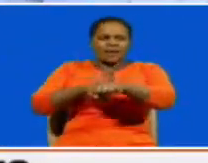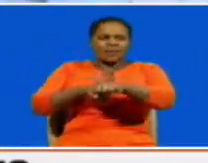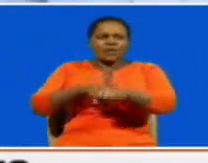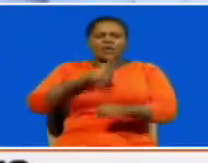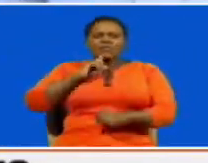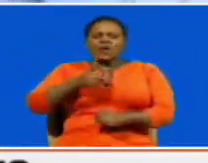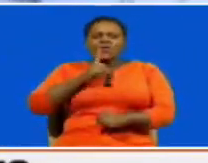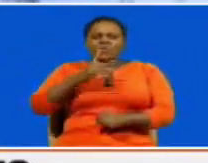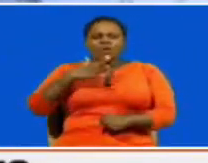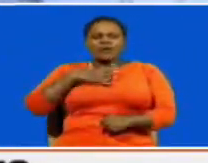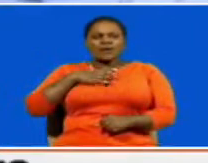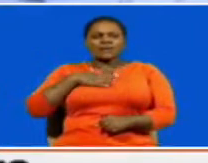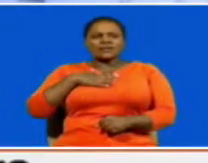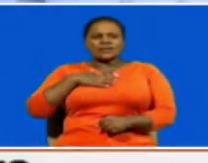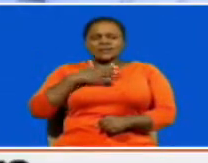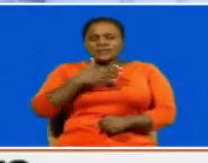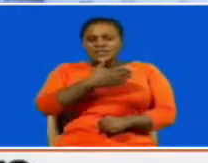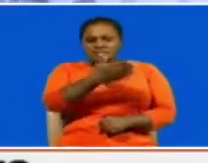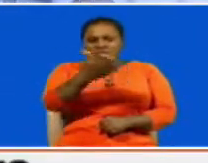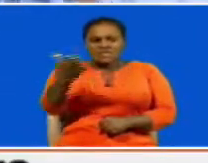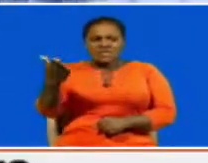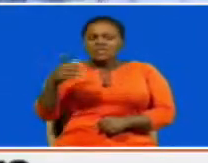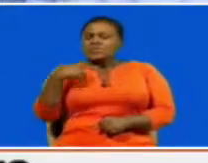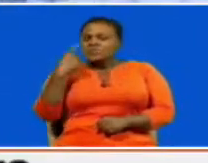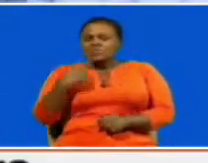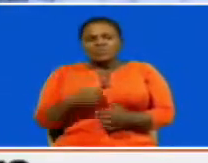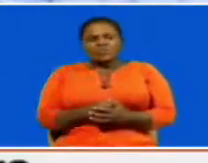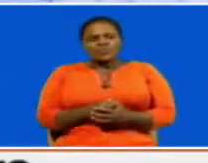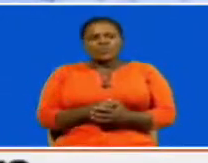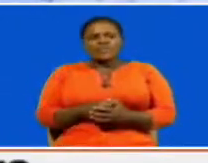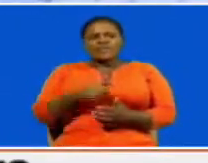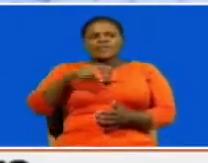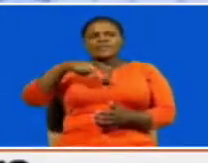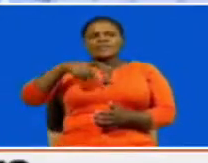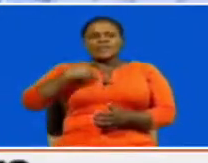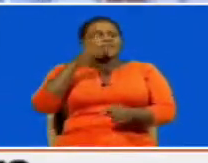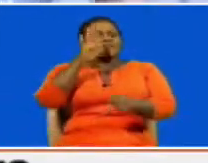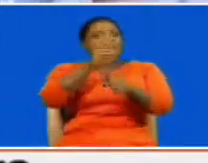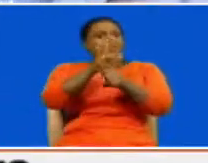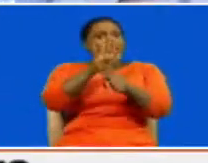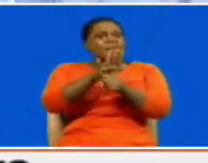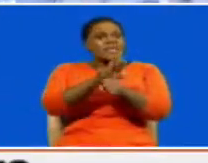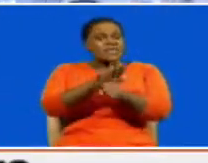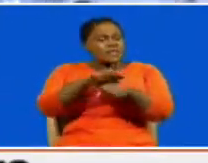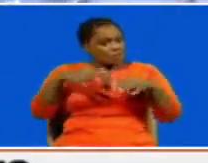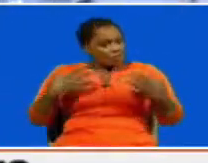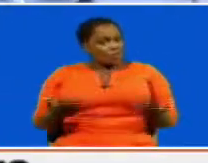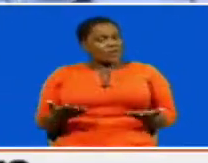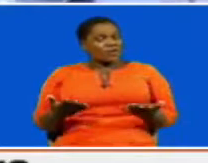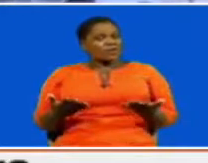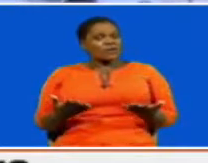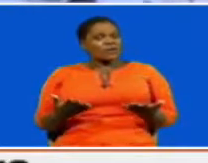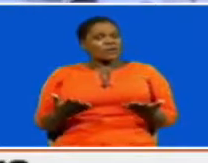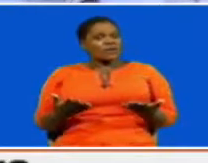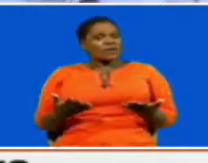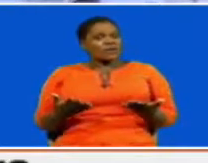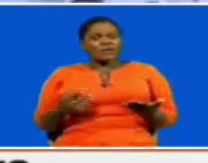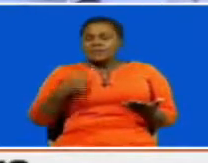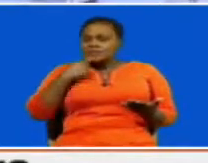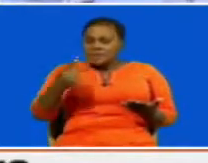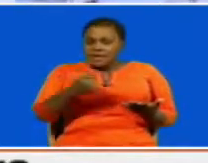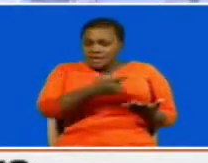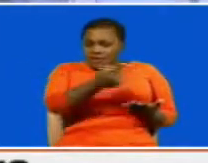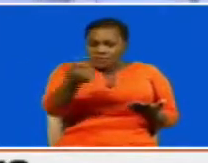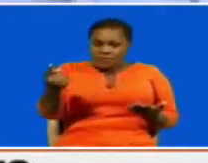onyo kwetu. Nasema yeye ni akina nani? Sisi ndio tuko wengi. Ama sivyo? Sasa tumeambia